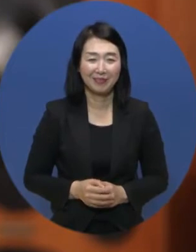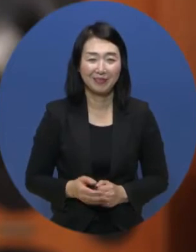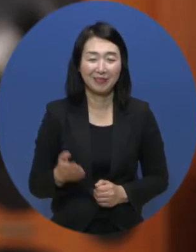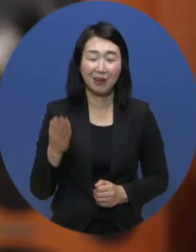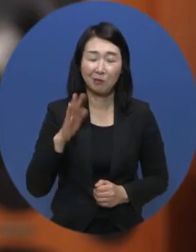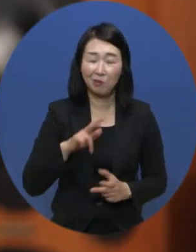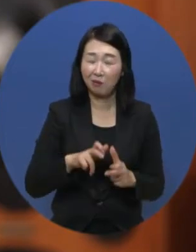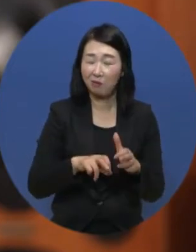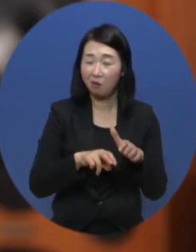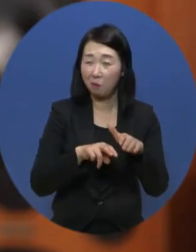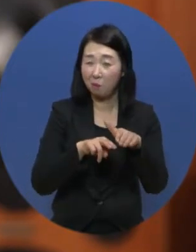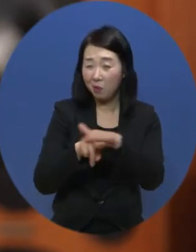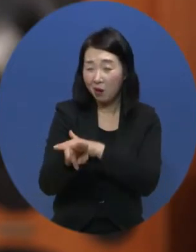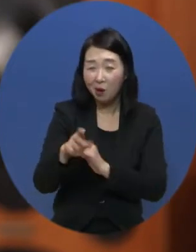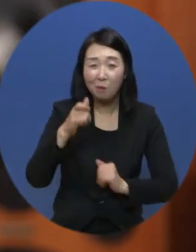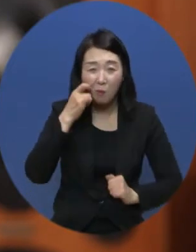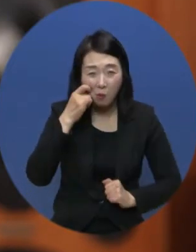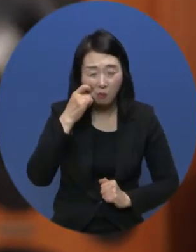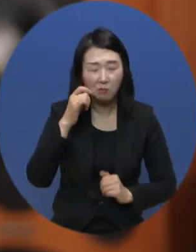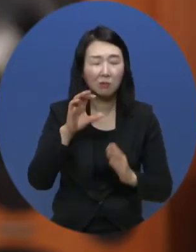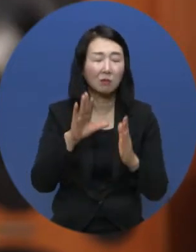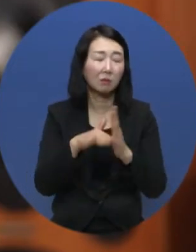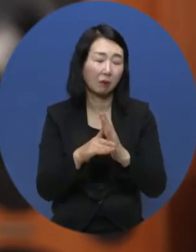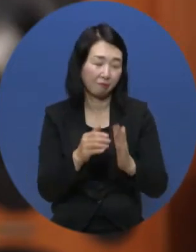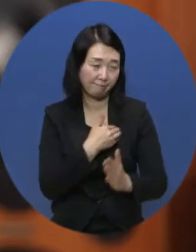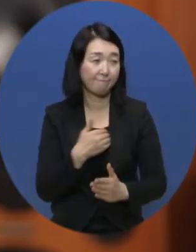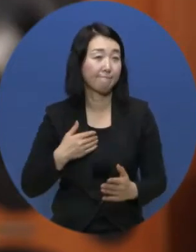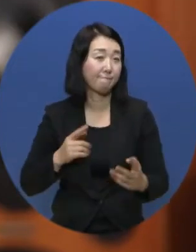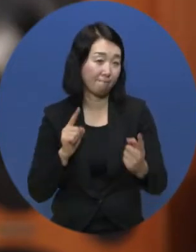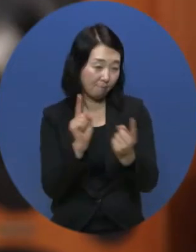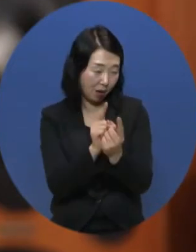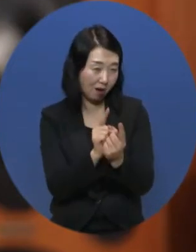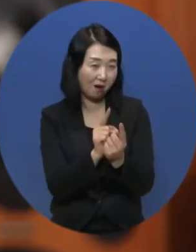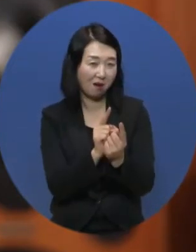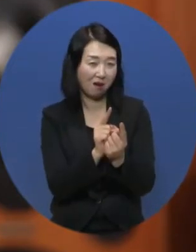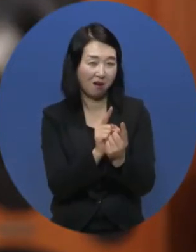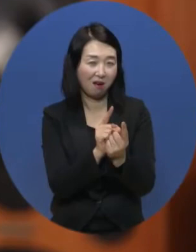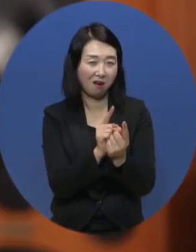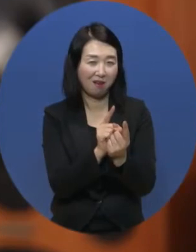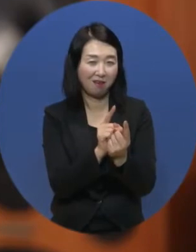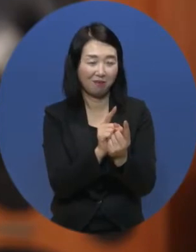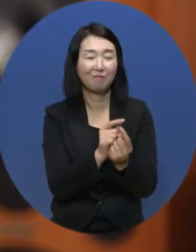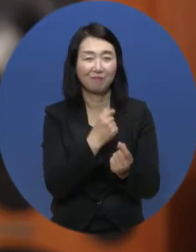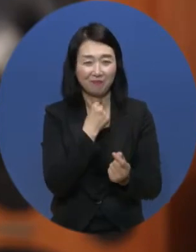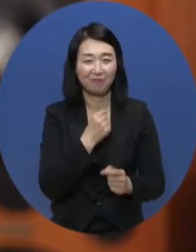길이라면 그냥 당당하고 자신 있게 한번 나가 보려고 합니다.